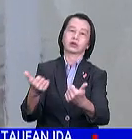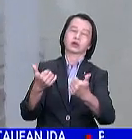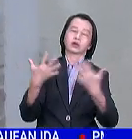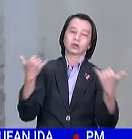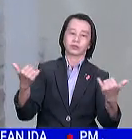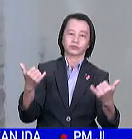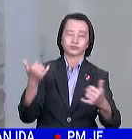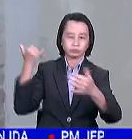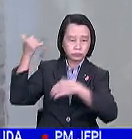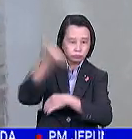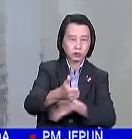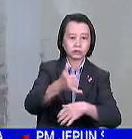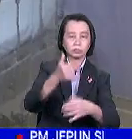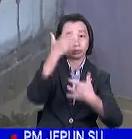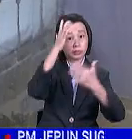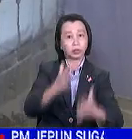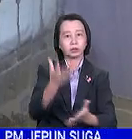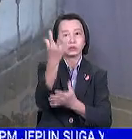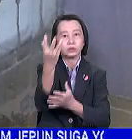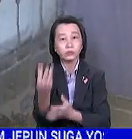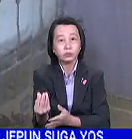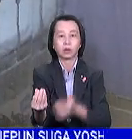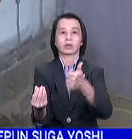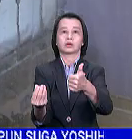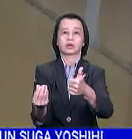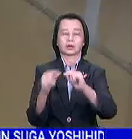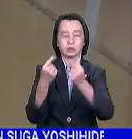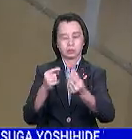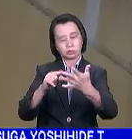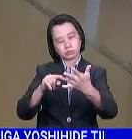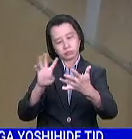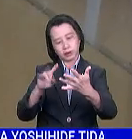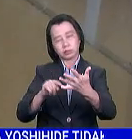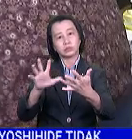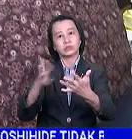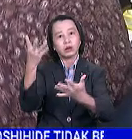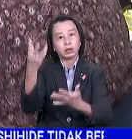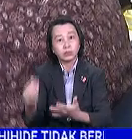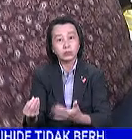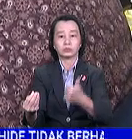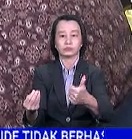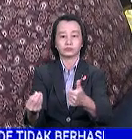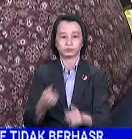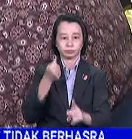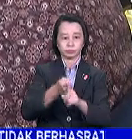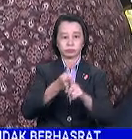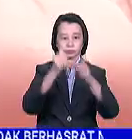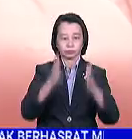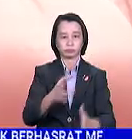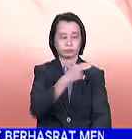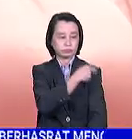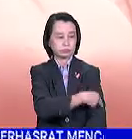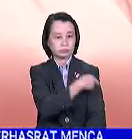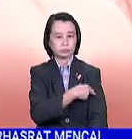Kemasukan pesakit COVID-19 berkurangan, terutamanya pesakit kategori 4 dan 5. Jelas pengarah Hospital Sungai Buloh,